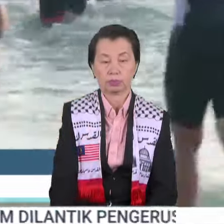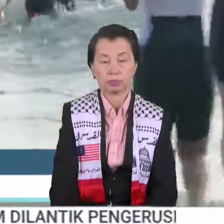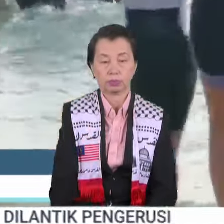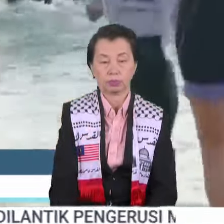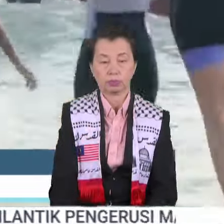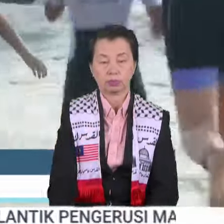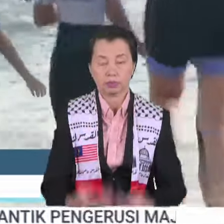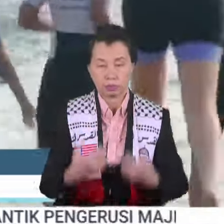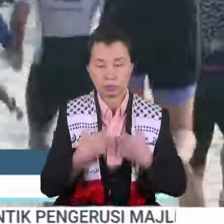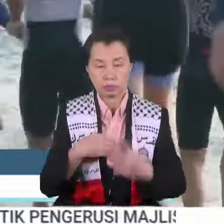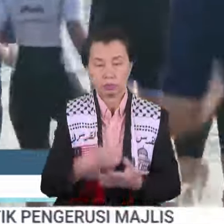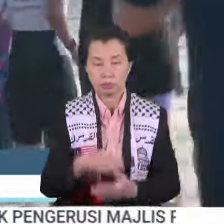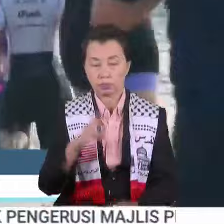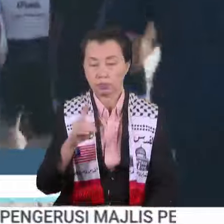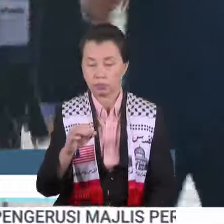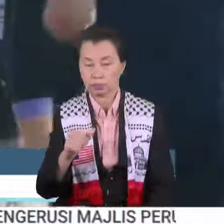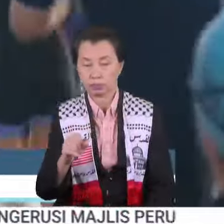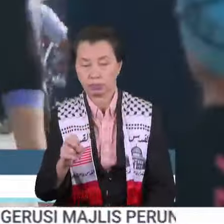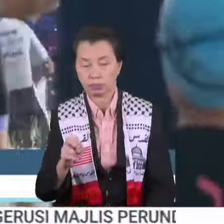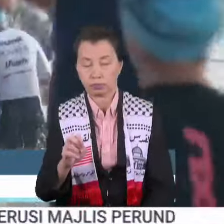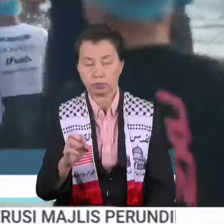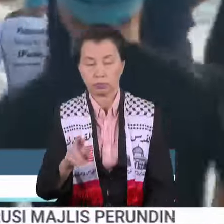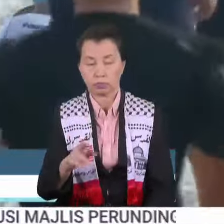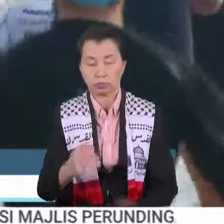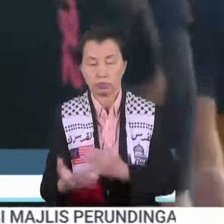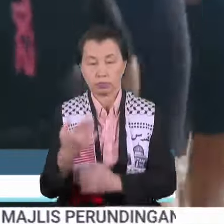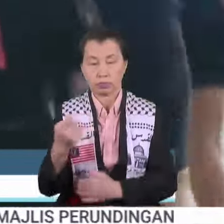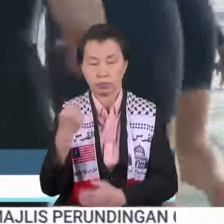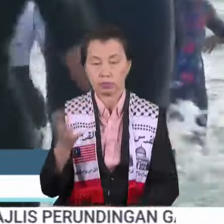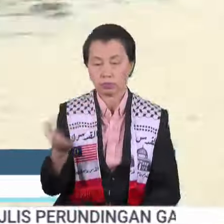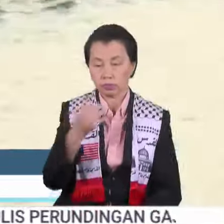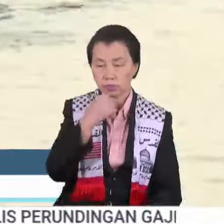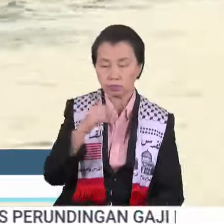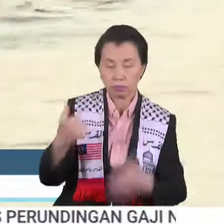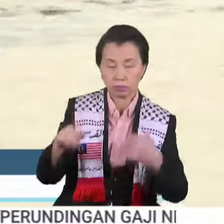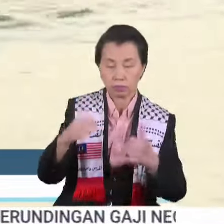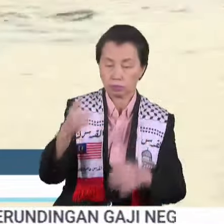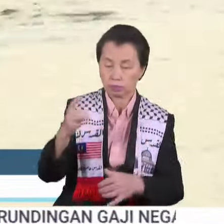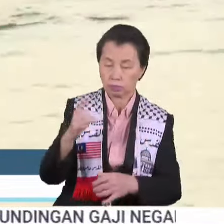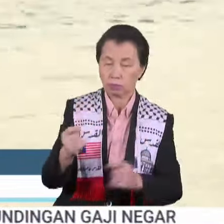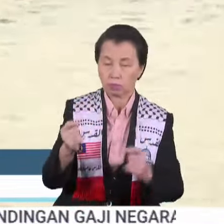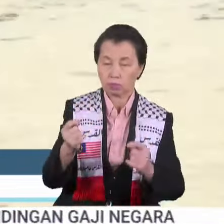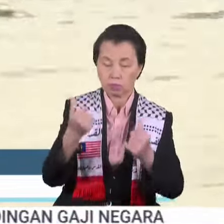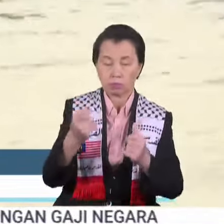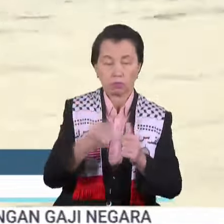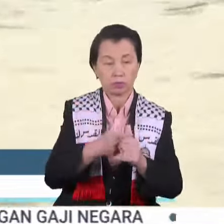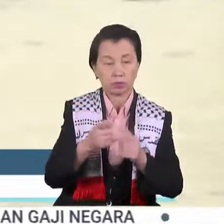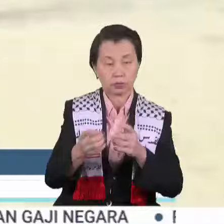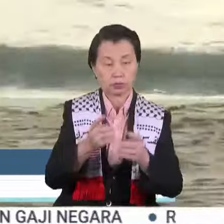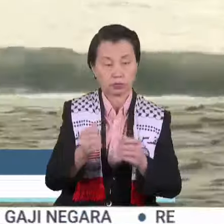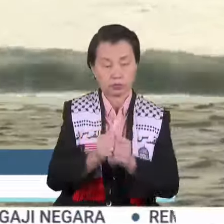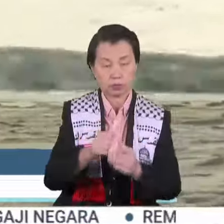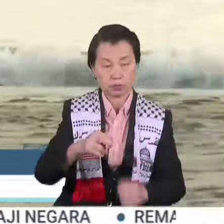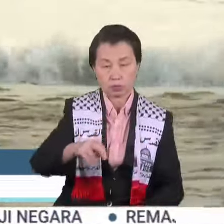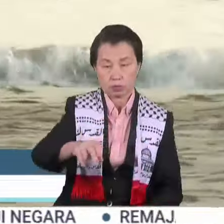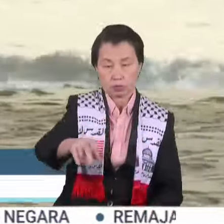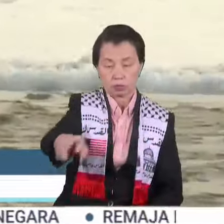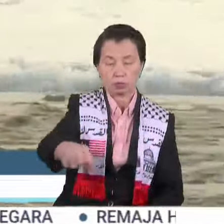Saingan berlangsung di Desaru awal pagi tadi menyaksikan atlet berusia 18 tahun itu bermula pantas pada disiplin pertama, iaitu renang